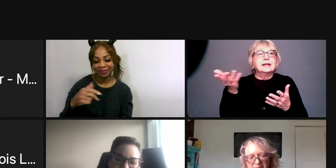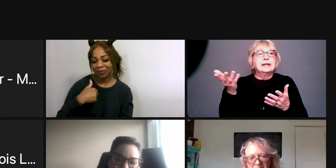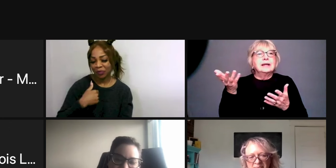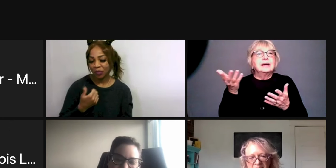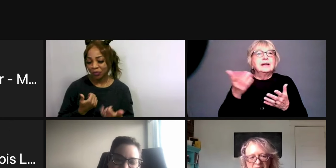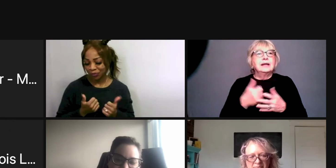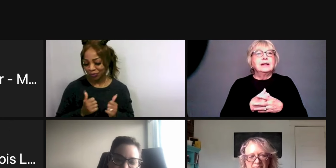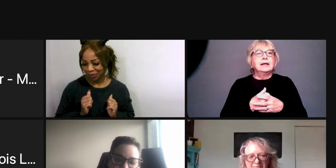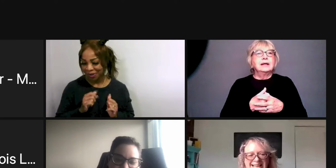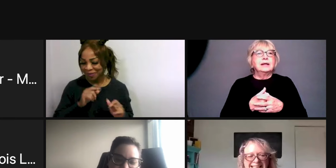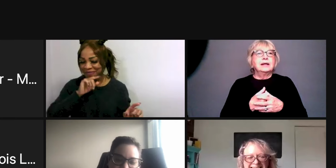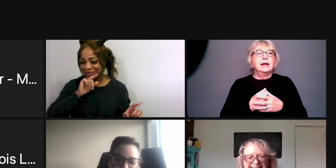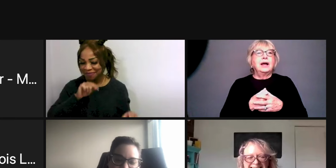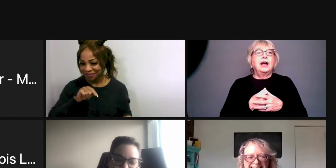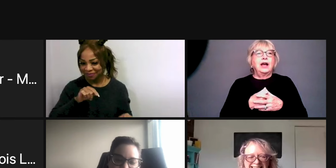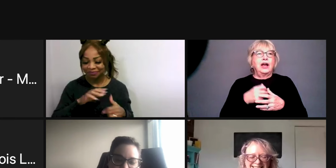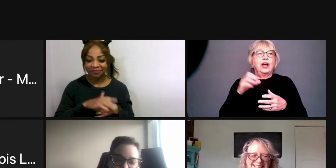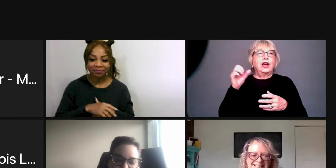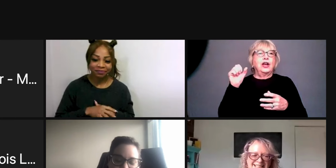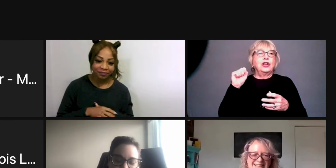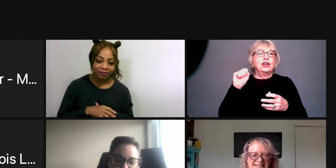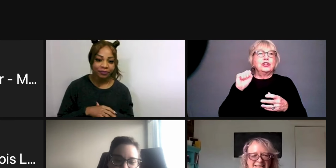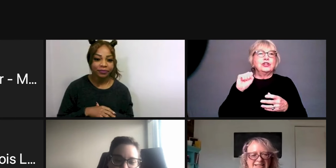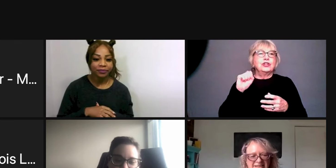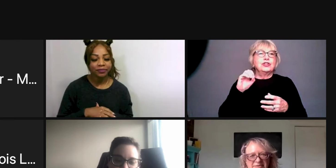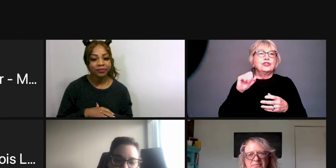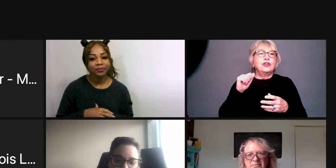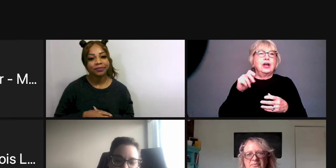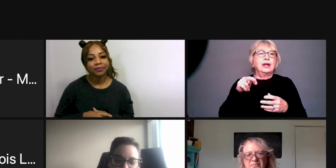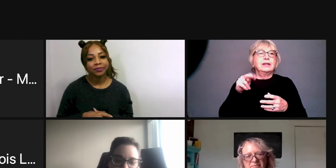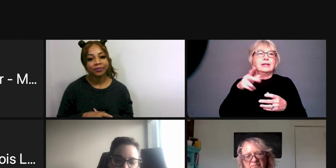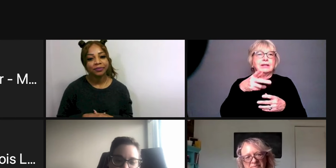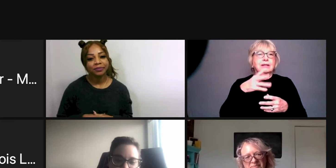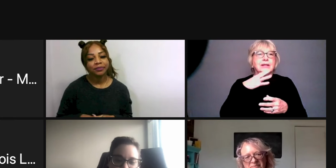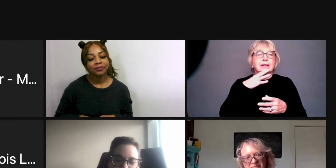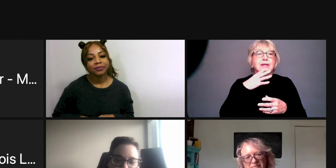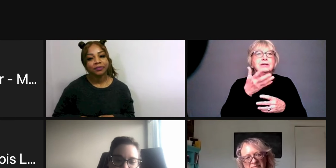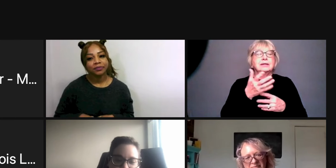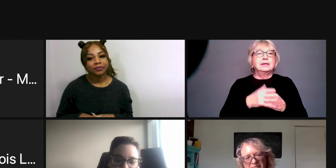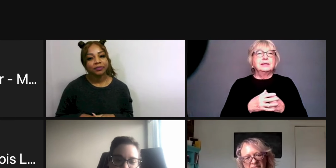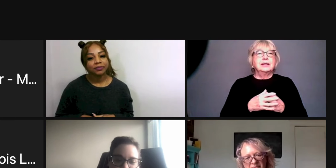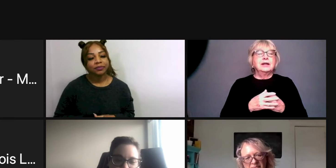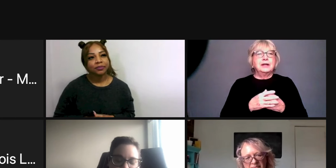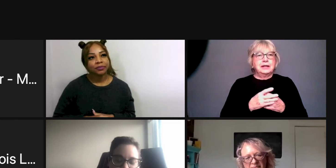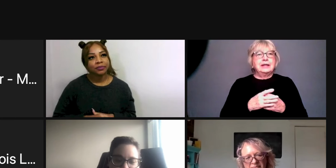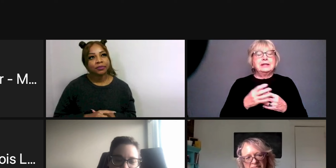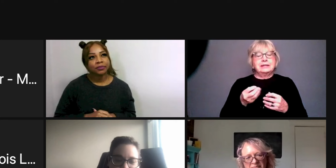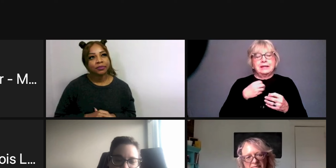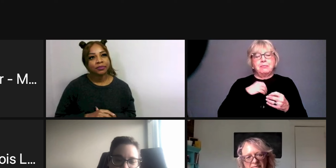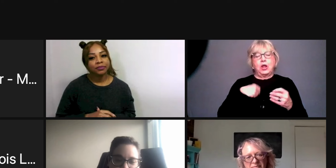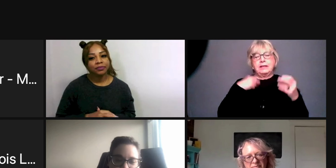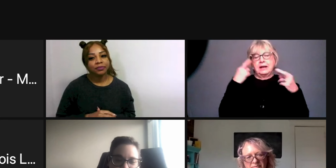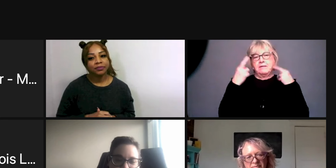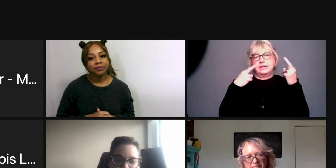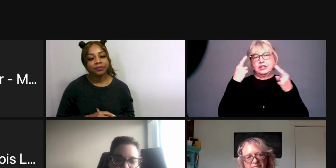alors c'est Sean qui parle je vais peut-être commencer ça m'a fait réfléchir